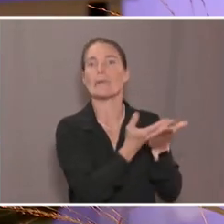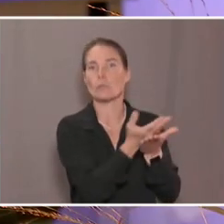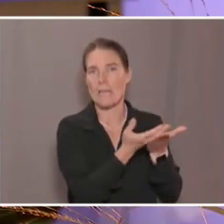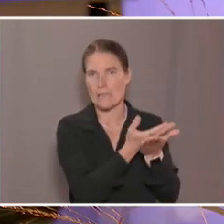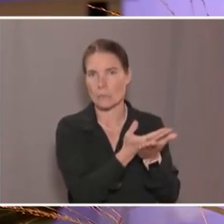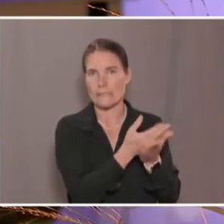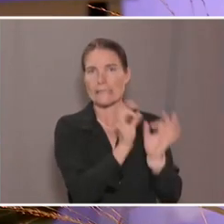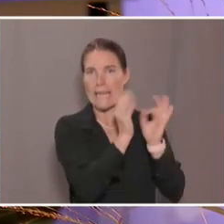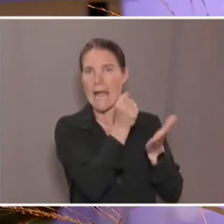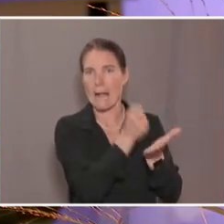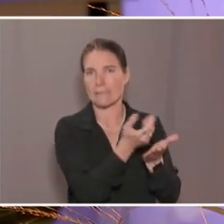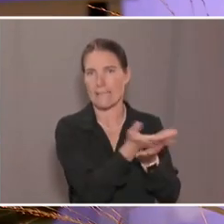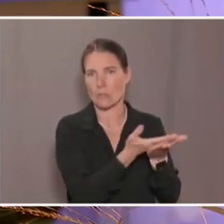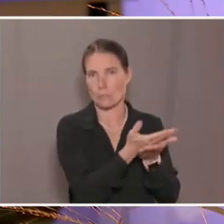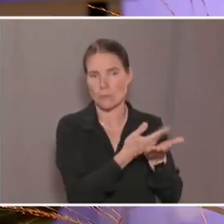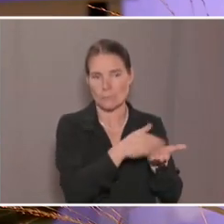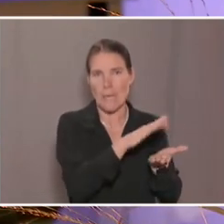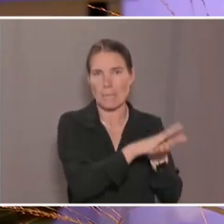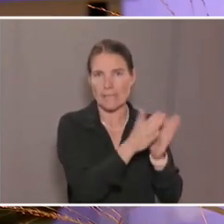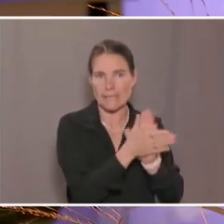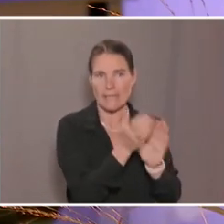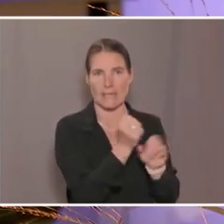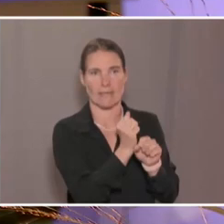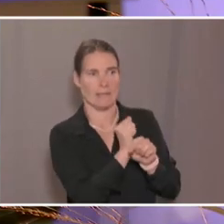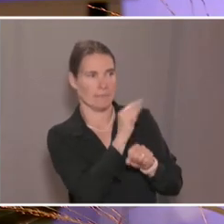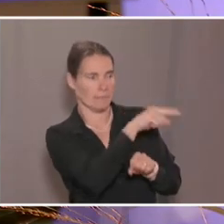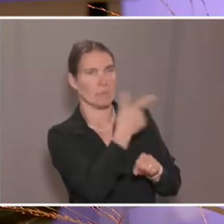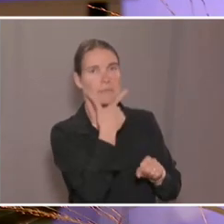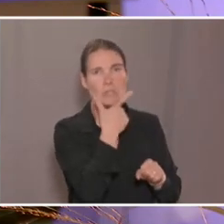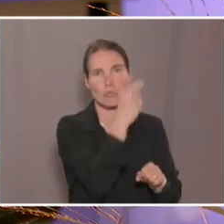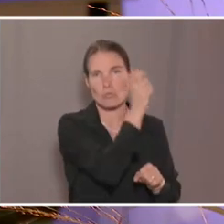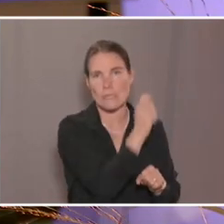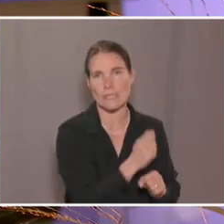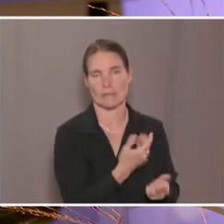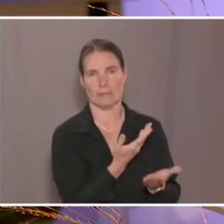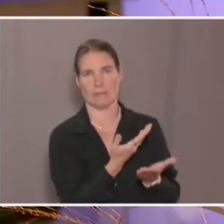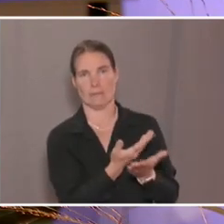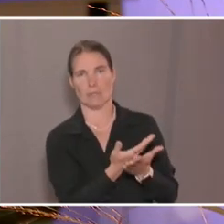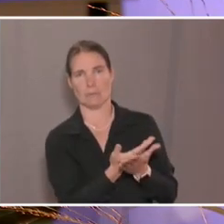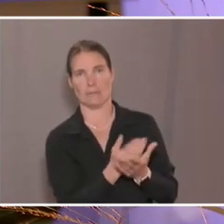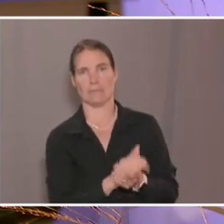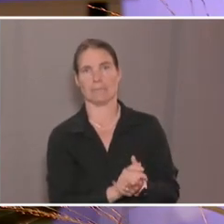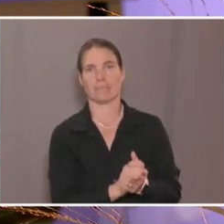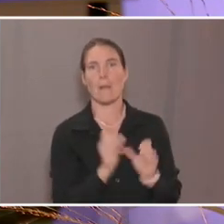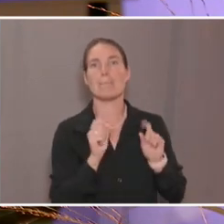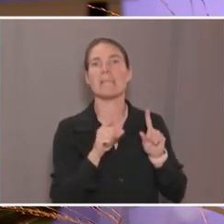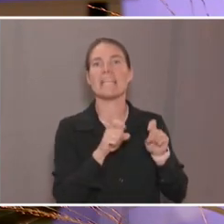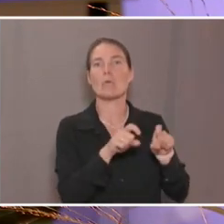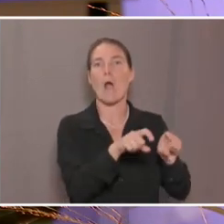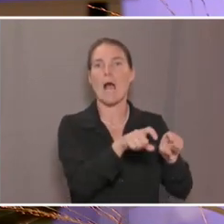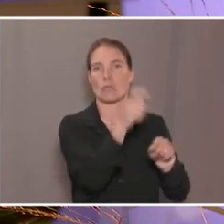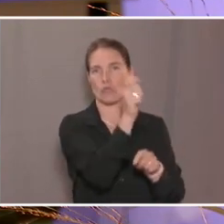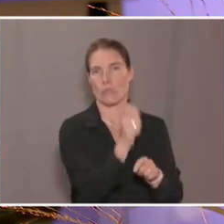Beispiel durch Auslandspraktika, Angebote für geflüchtete Studierende und die geplanten bilingualen